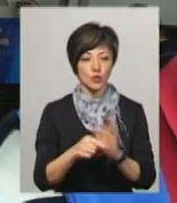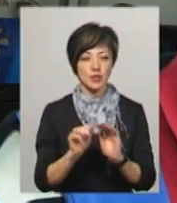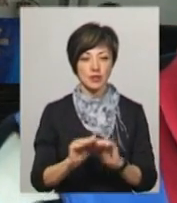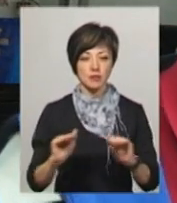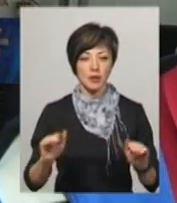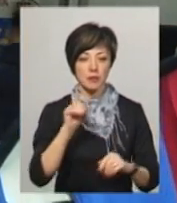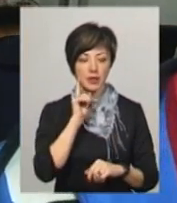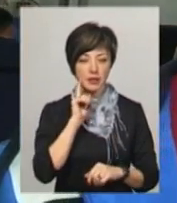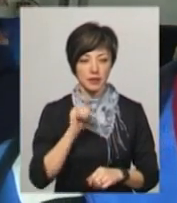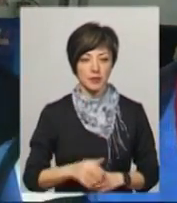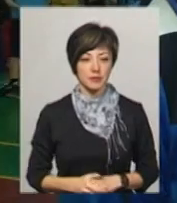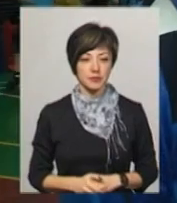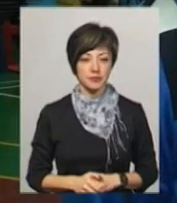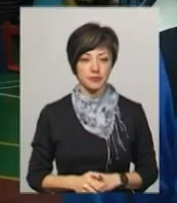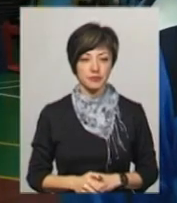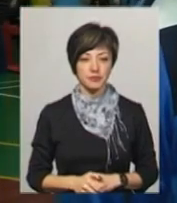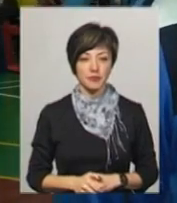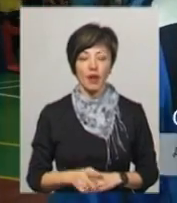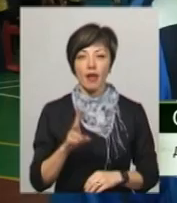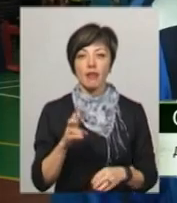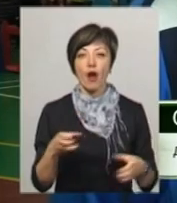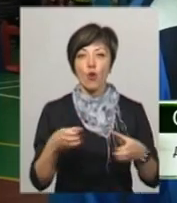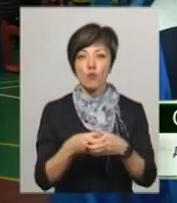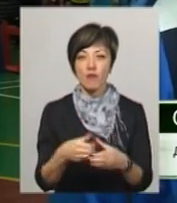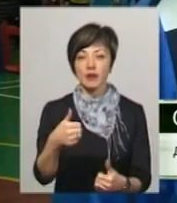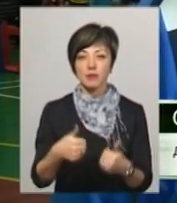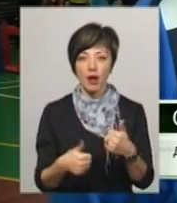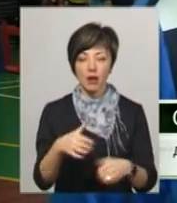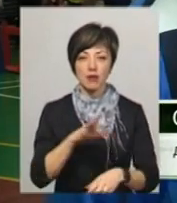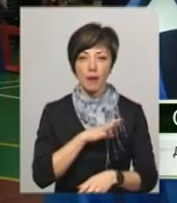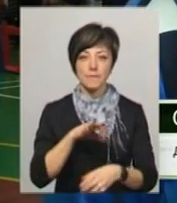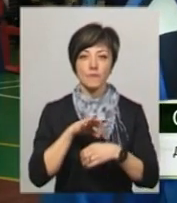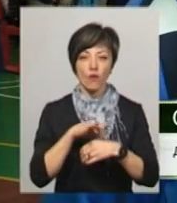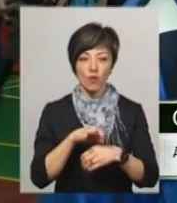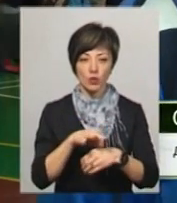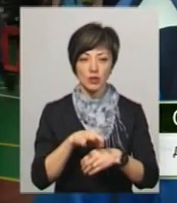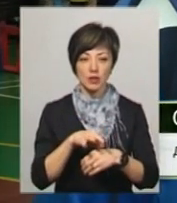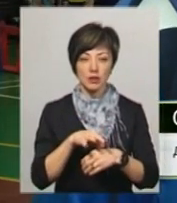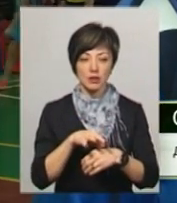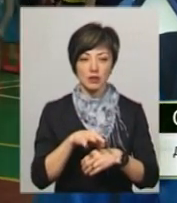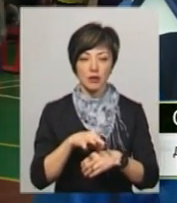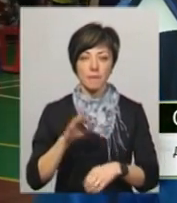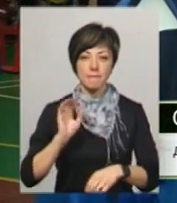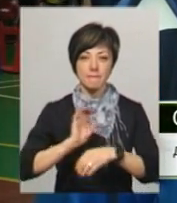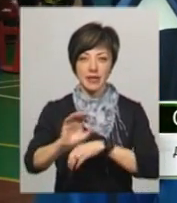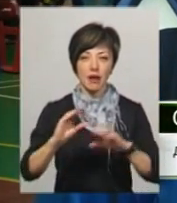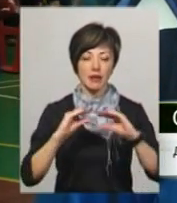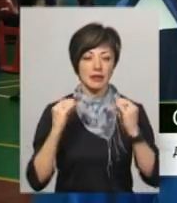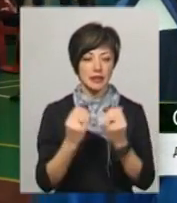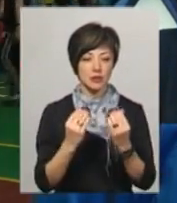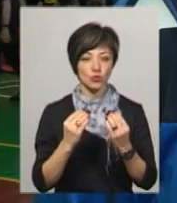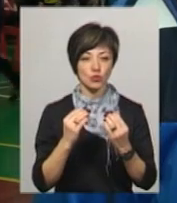та підлітками Олексій Янчук. На групових етапах проводили хрестик, метання диску в